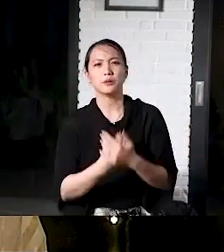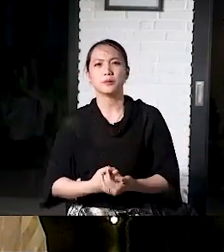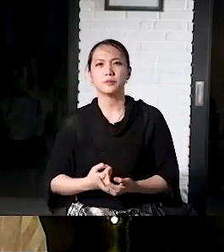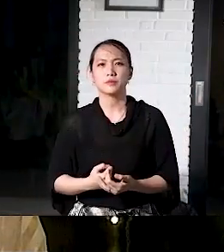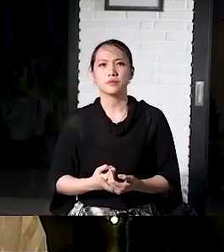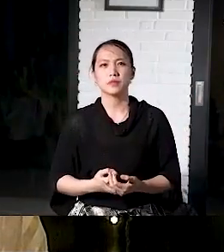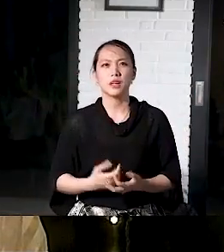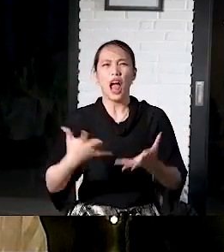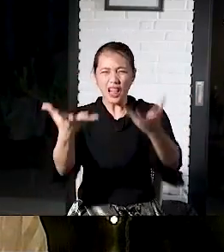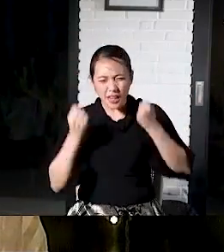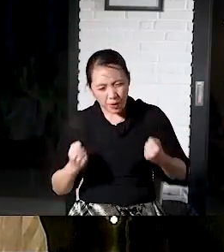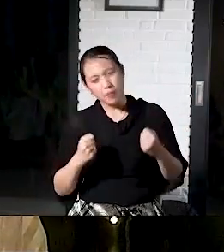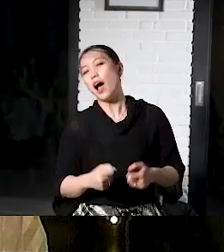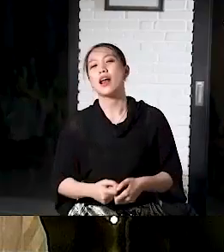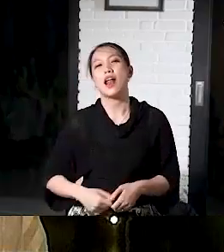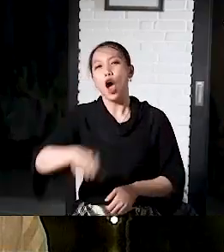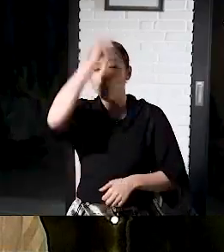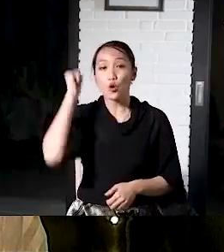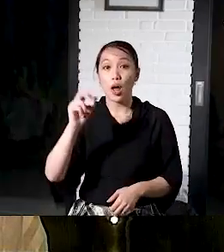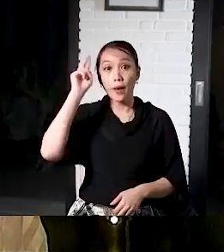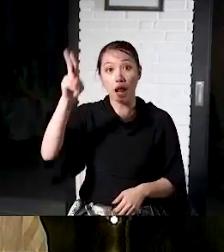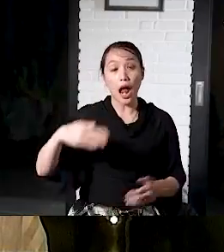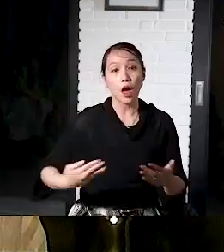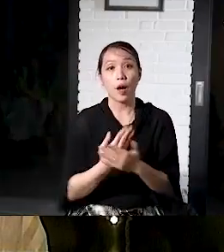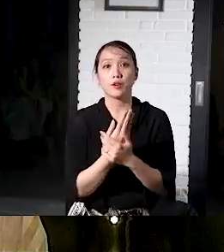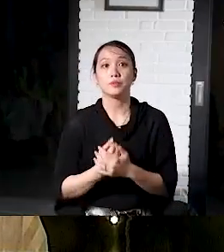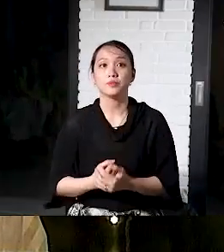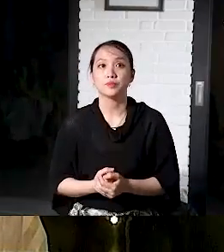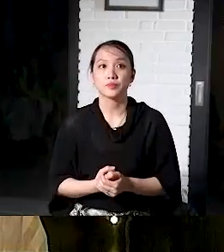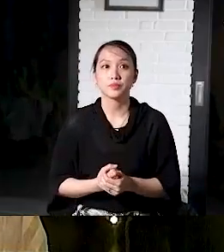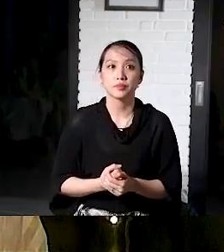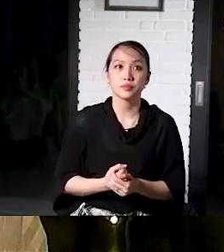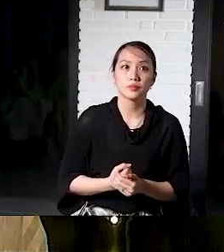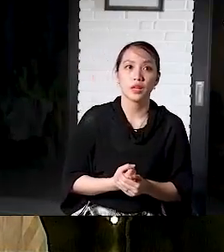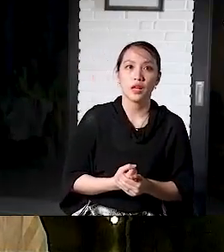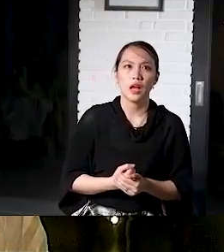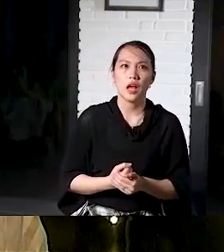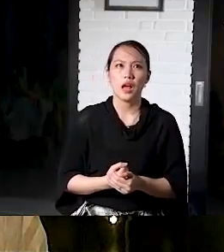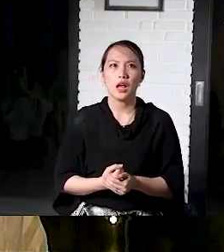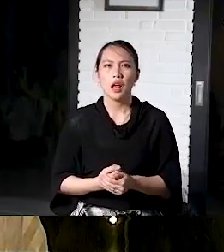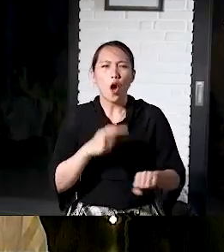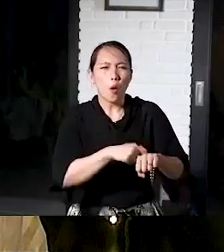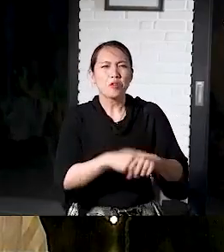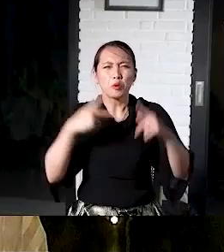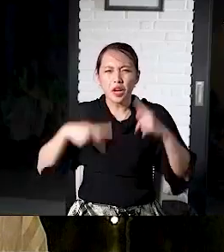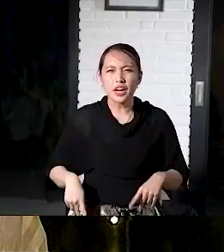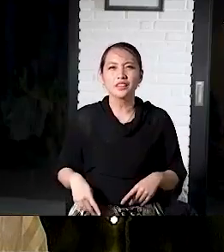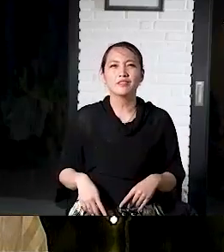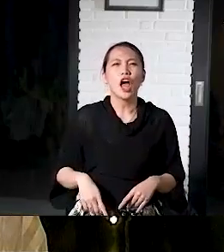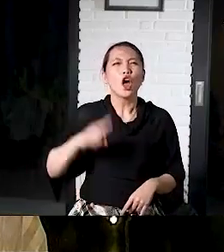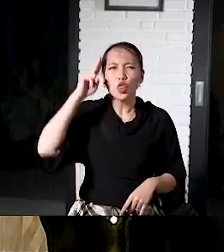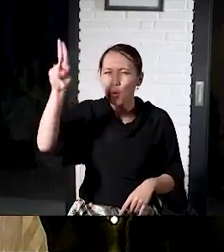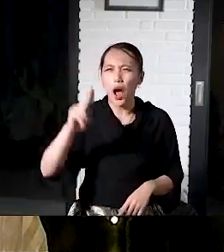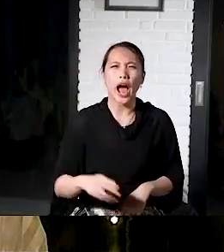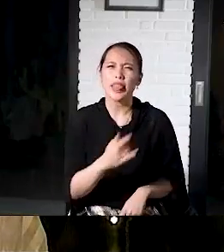Terimalah urapan Allah yang baru. Roh Kudus menguatkan engkau. Di tengah padang gurun pun engkau akan disertai Tuhan. Terimalah